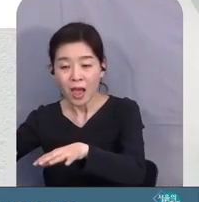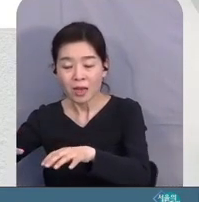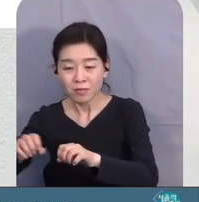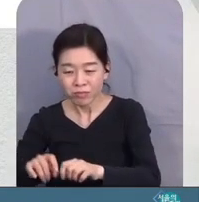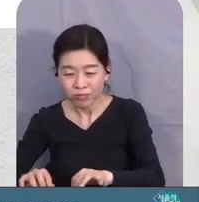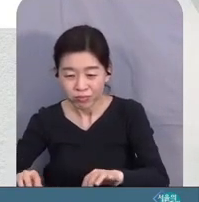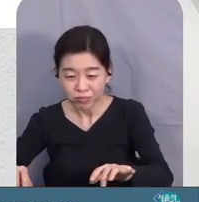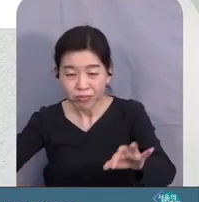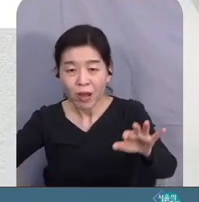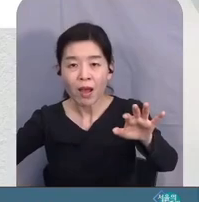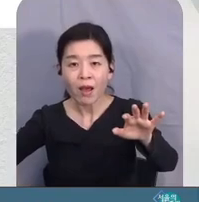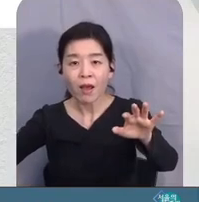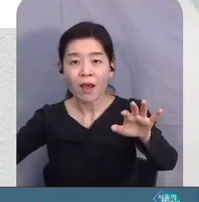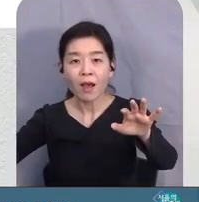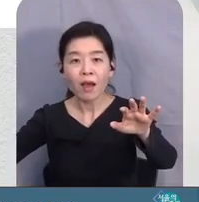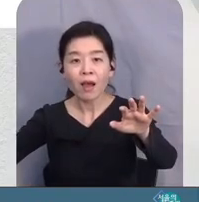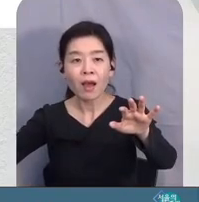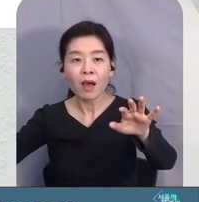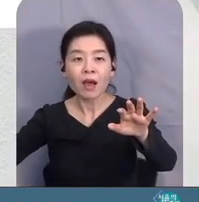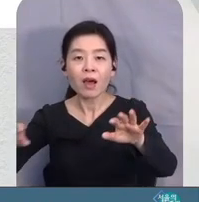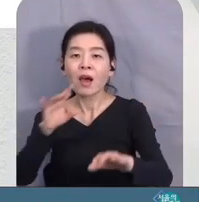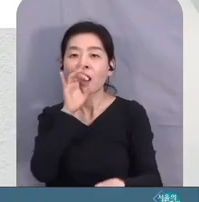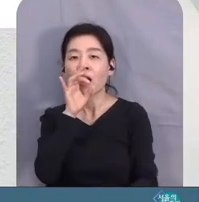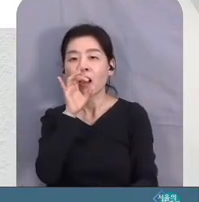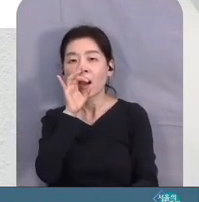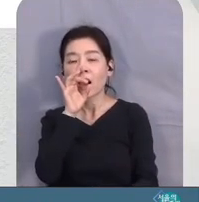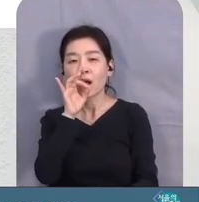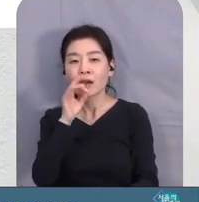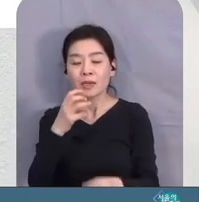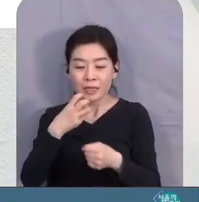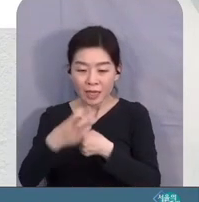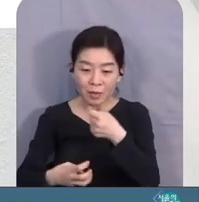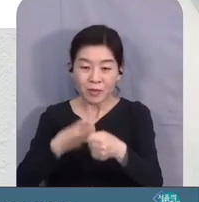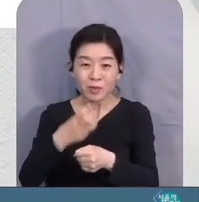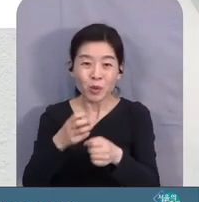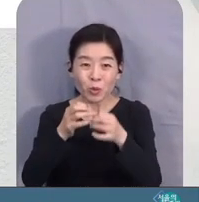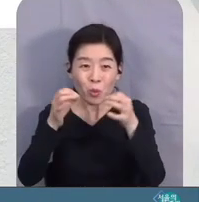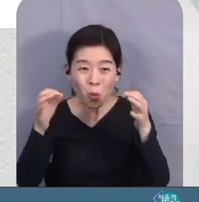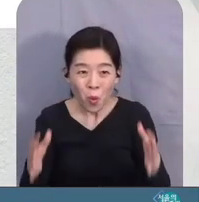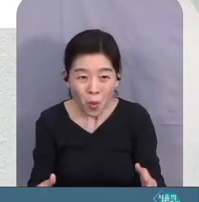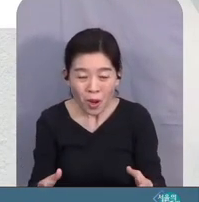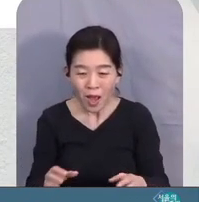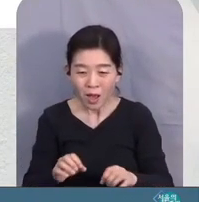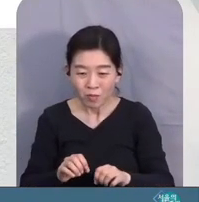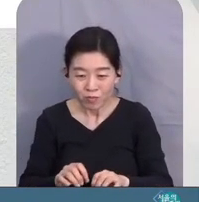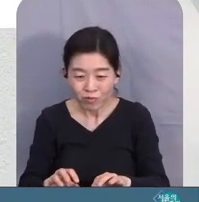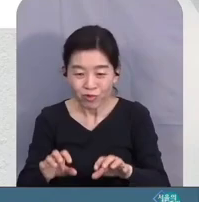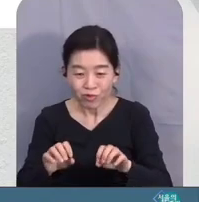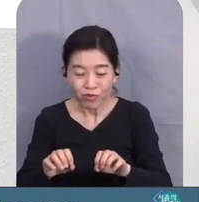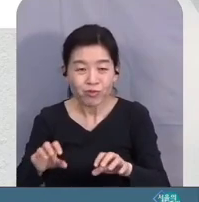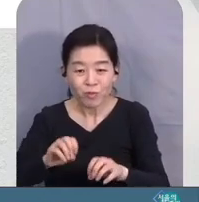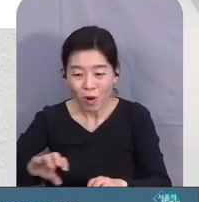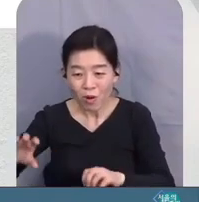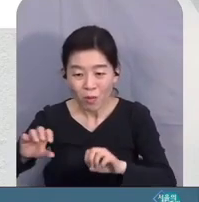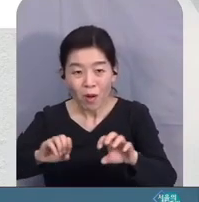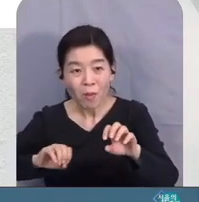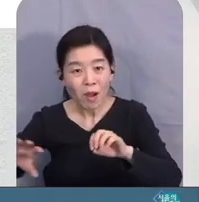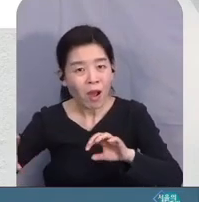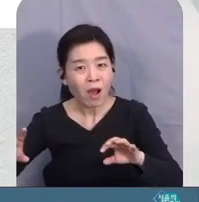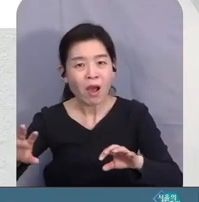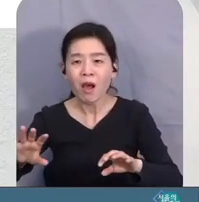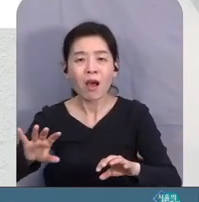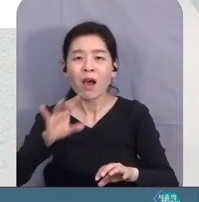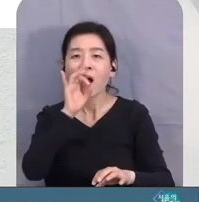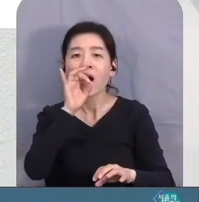이거는 아주 나쁜 선례를 남기는 거예요. 지금 30년 동안 방류하겠다 그러지만 30년으로 안 됩니다. 50년,